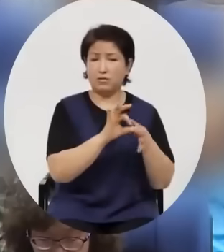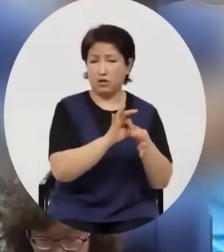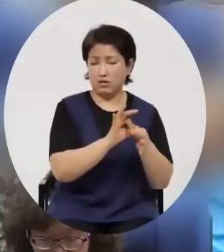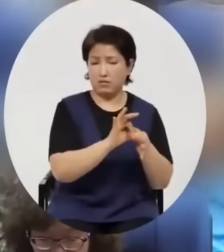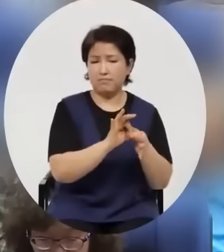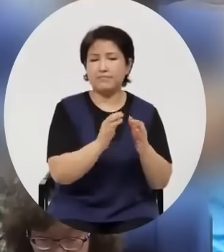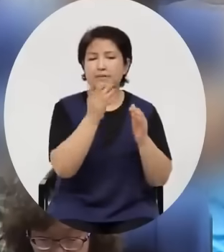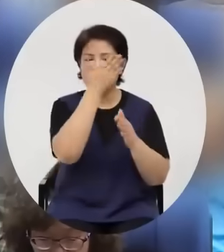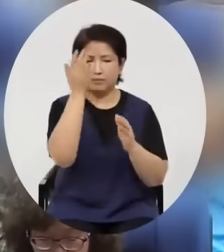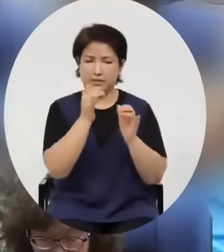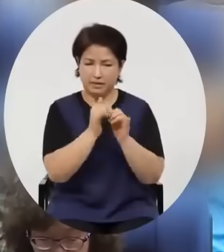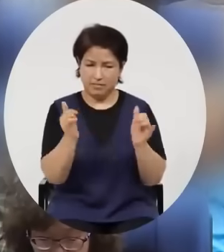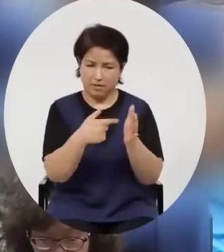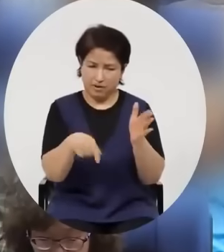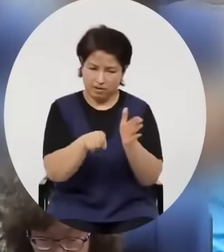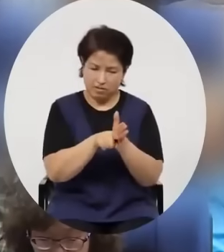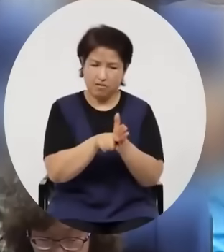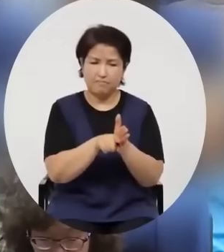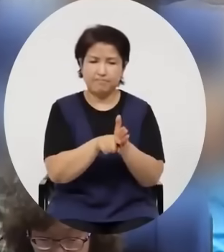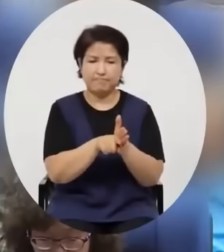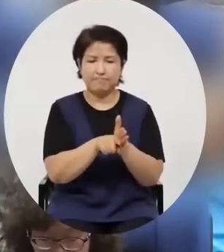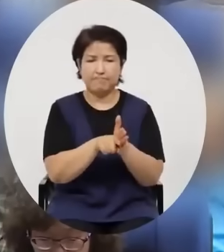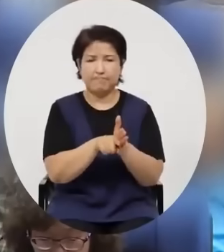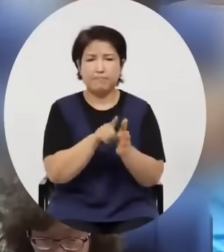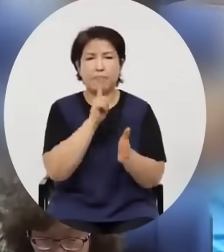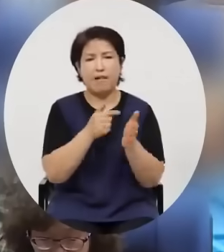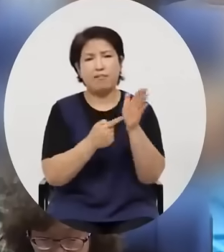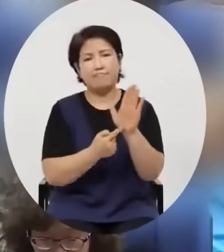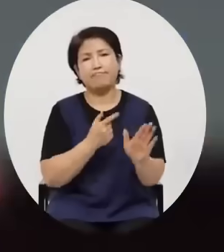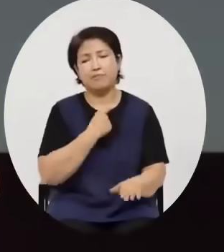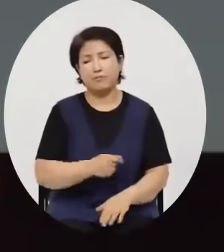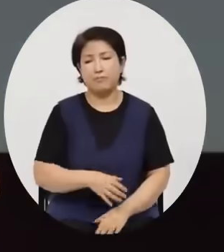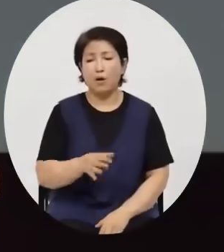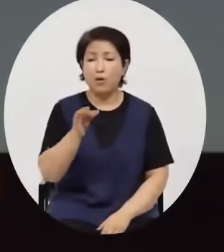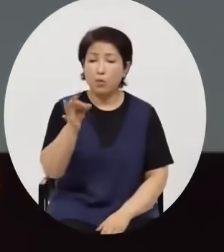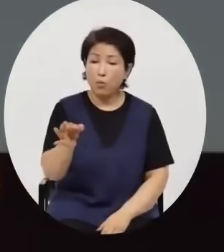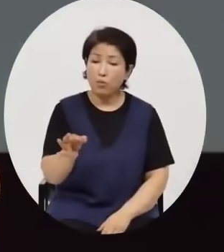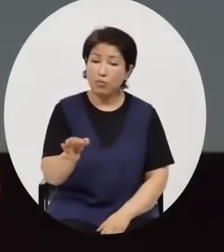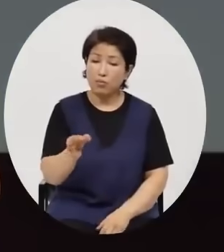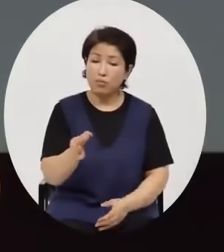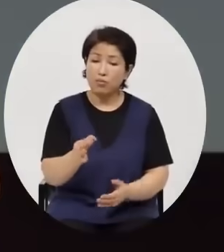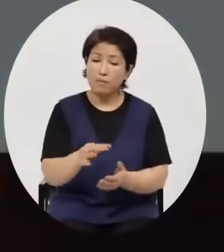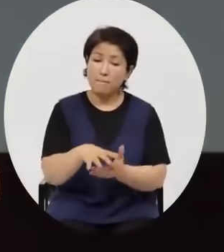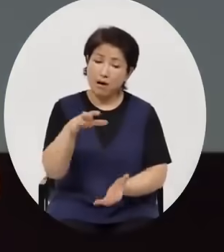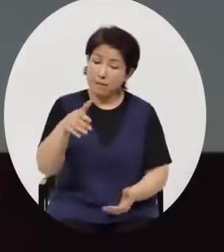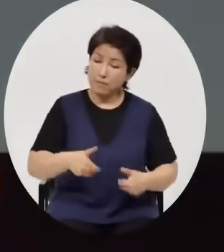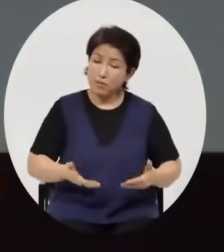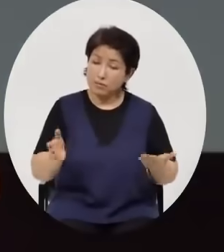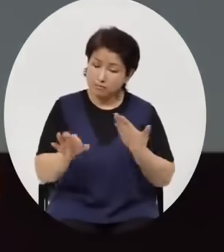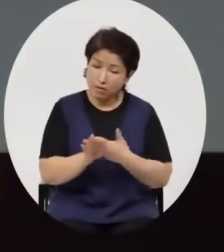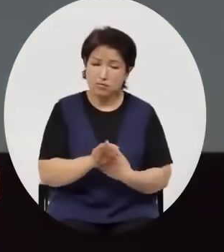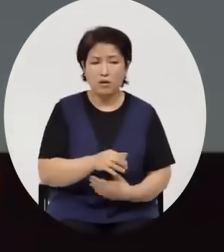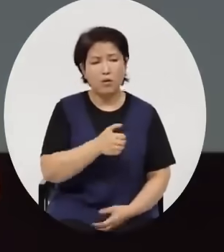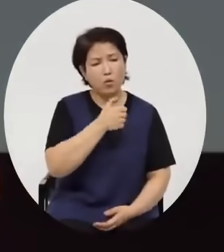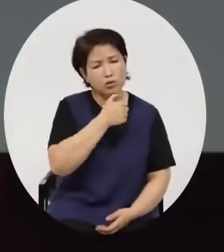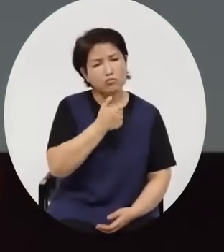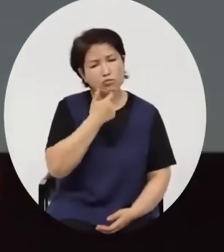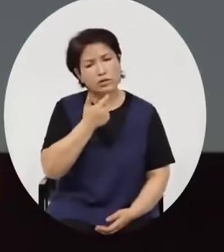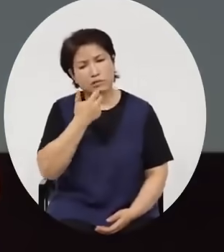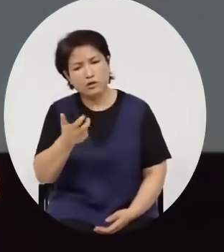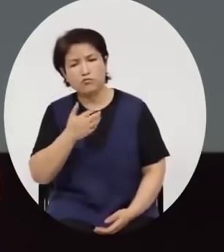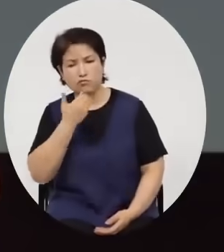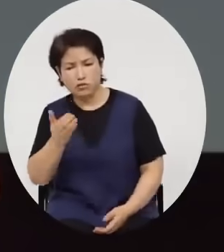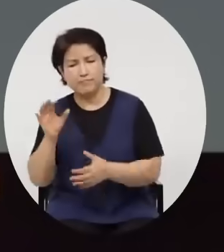젊은이들에게 하고 싶은 이야기도 있고 또 돈만 문제가 안 되면 나이가 90이 해도 돼요. 그냥 꾸준히 하면 되죠.